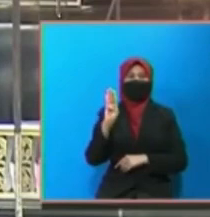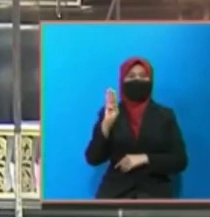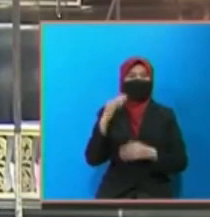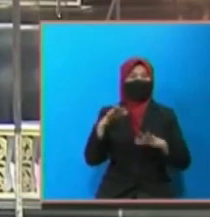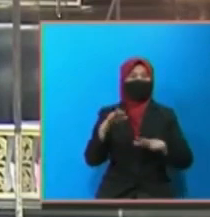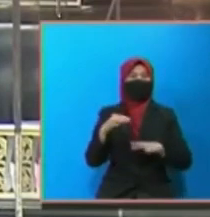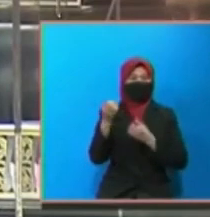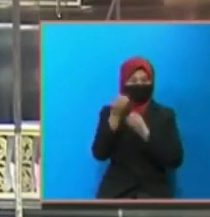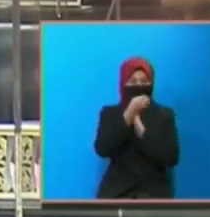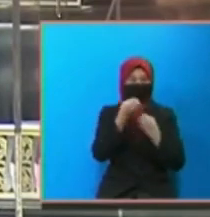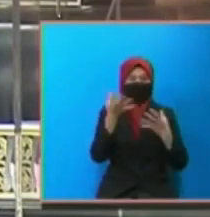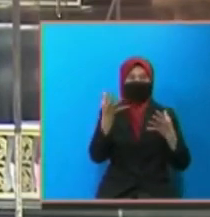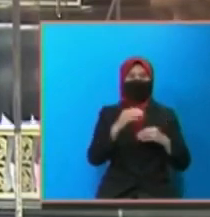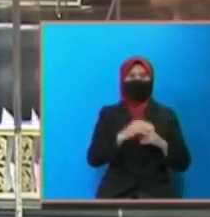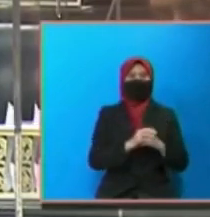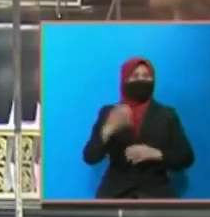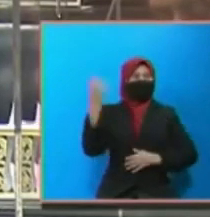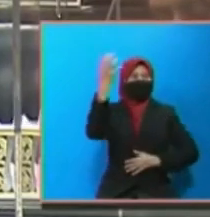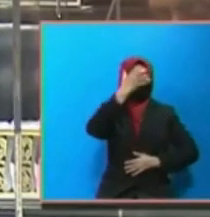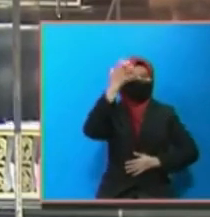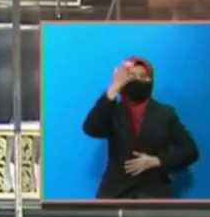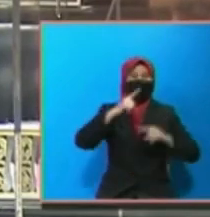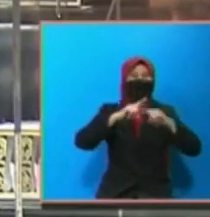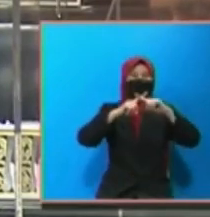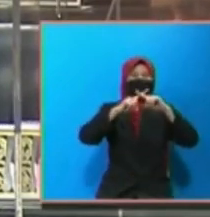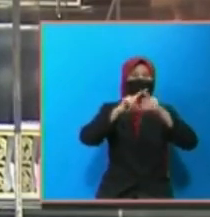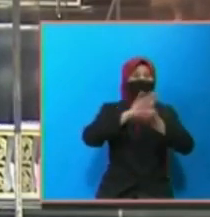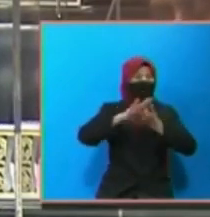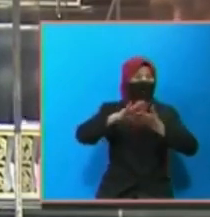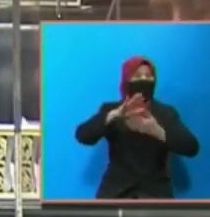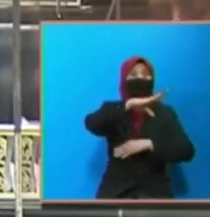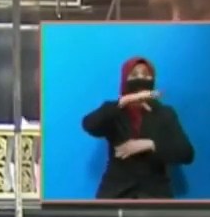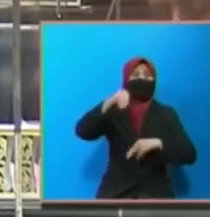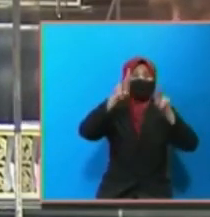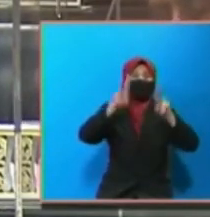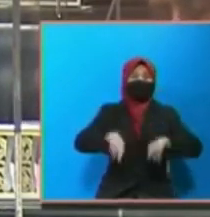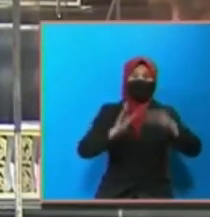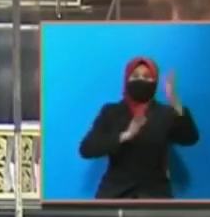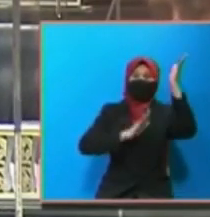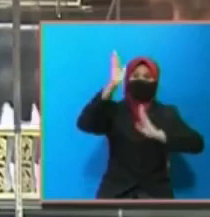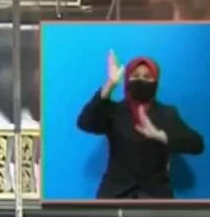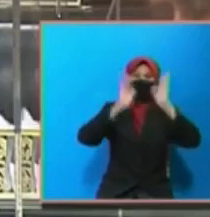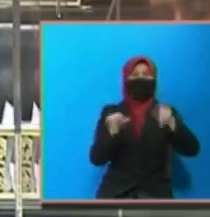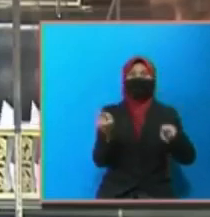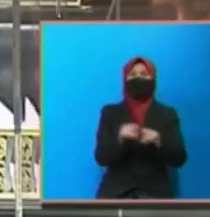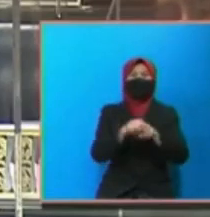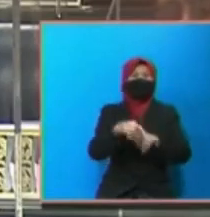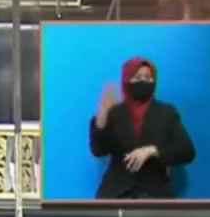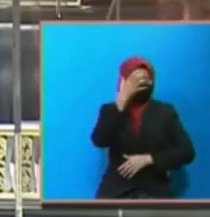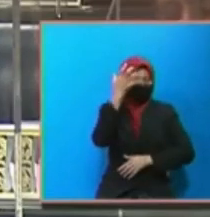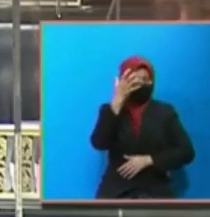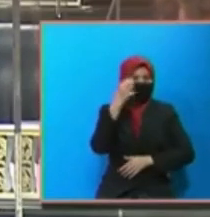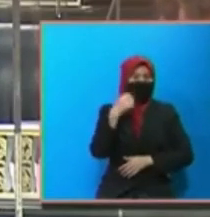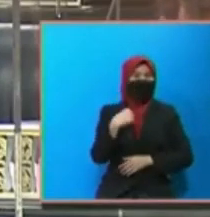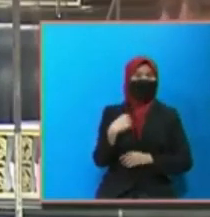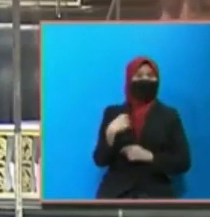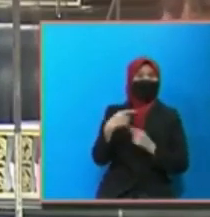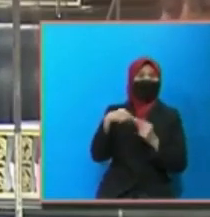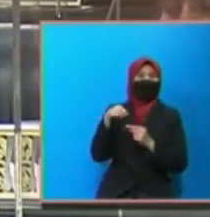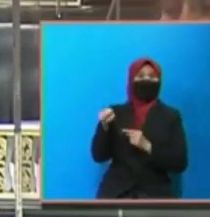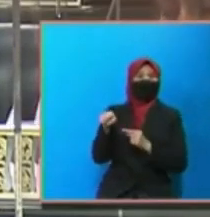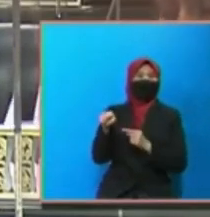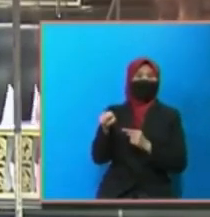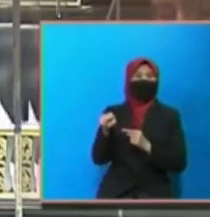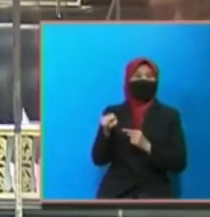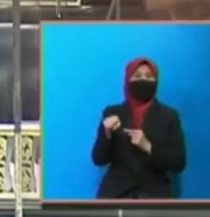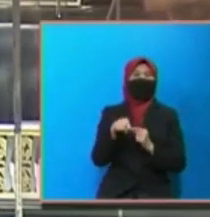telah bukan sahaja mengelirukan Dewan Yang Mulia ini, tapi juga seluruh rakyat Malaysia. Bila beliau mengatakan bahawa